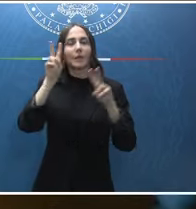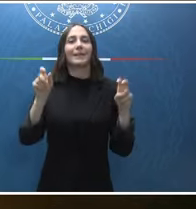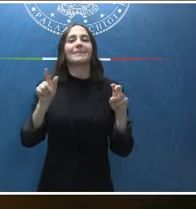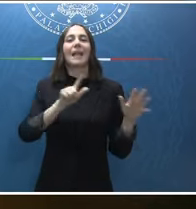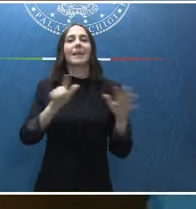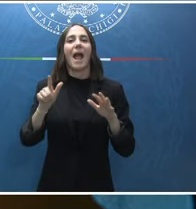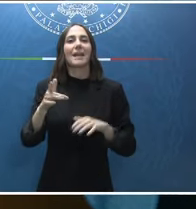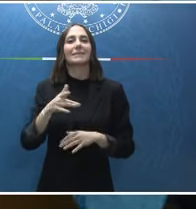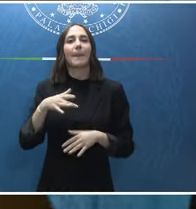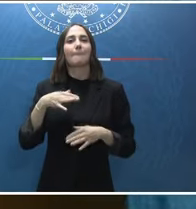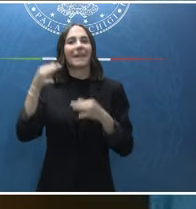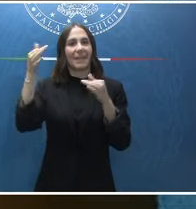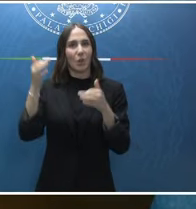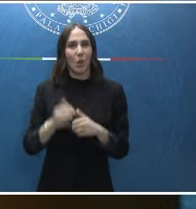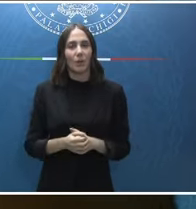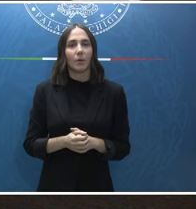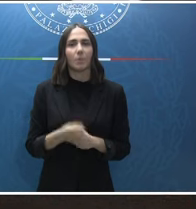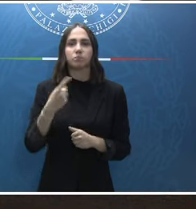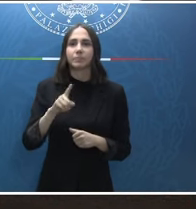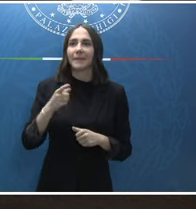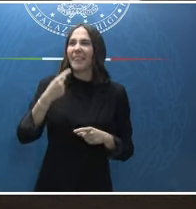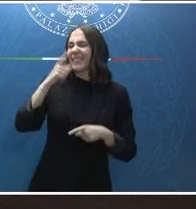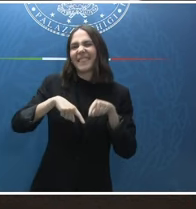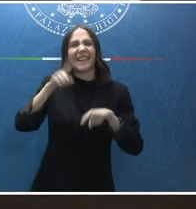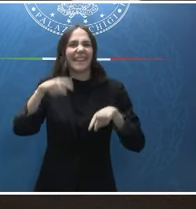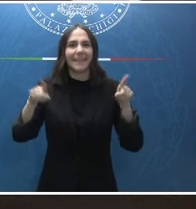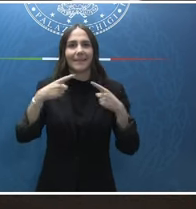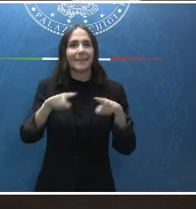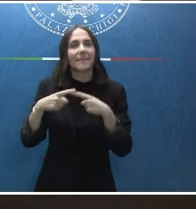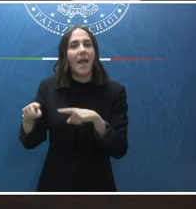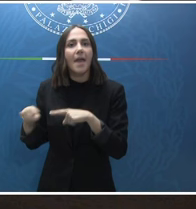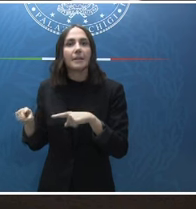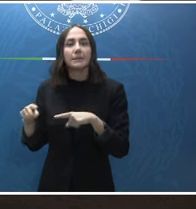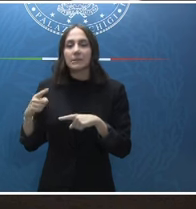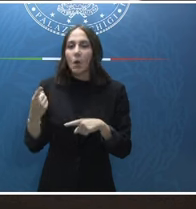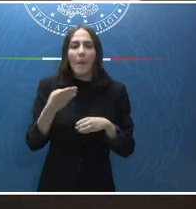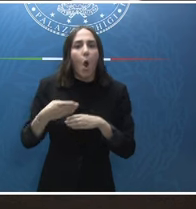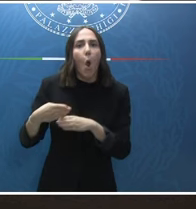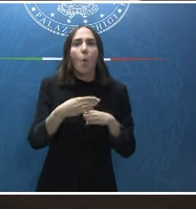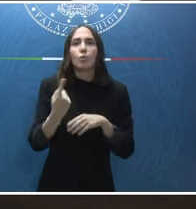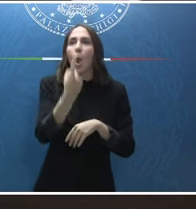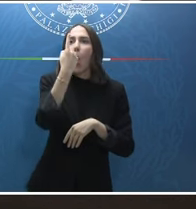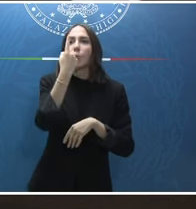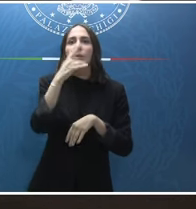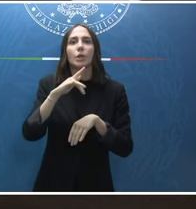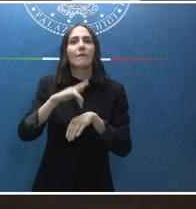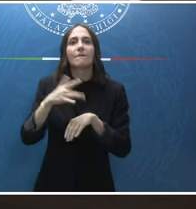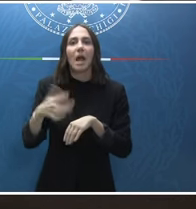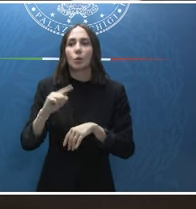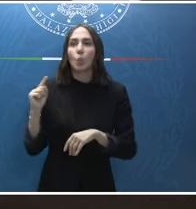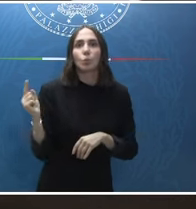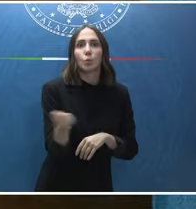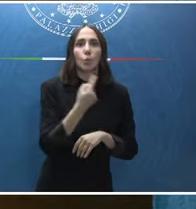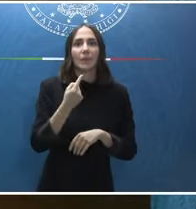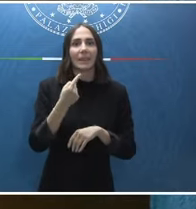spirito. Eravamo un gruppo molto eterogeneo, avevamo in comune solo l'aver vissuto l'esperienza dolorosa della